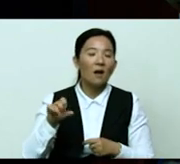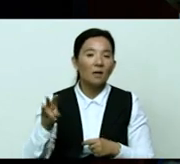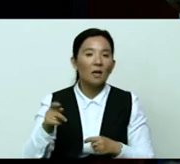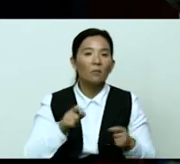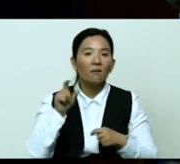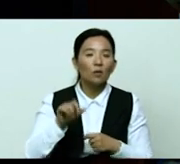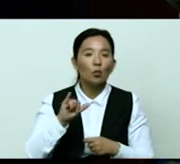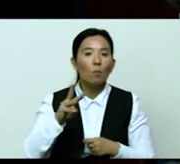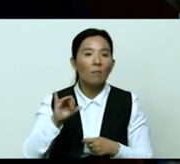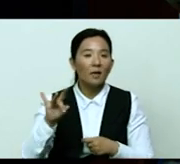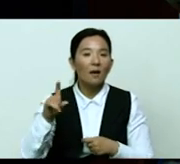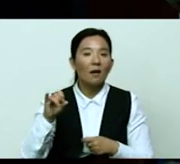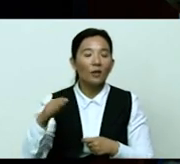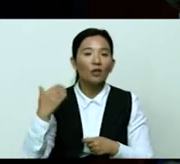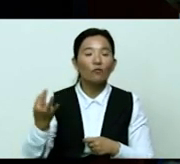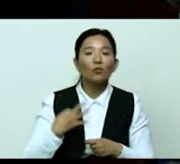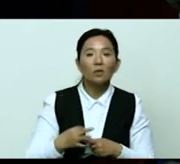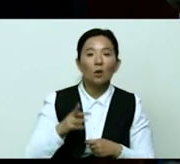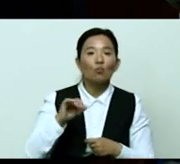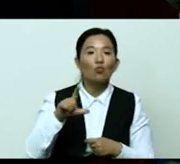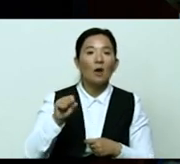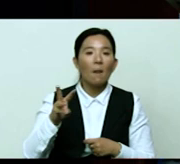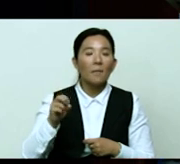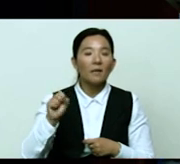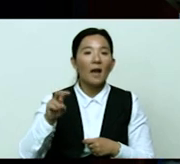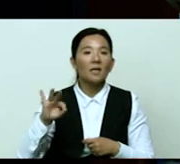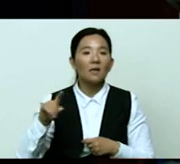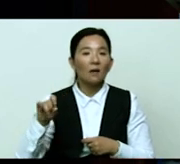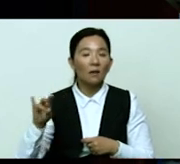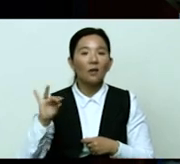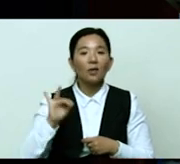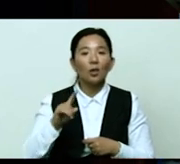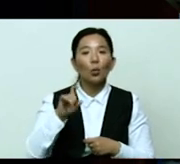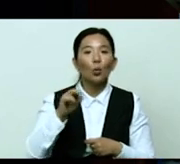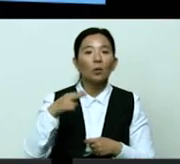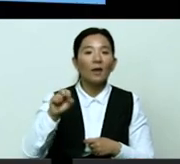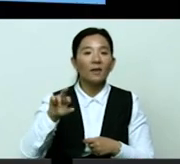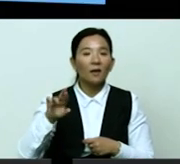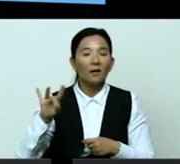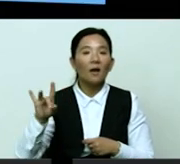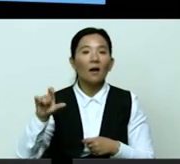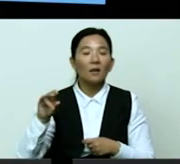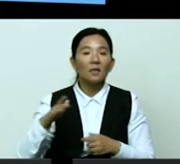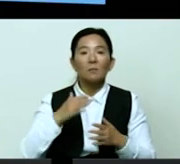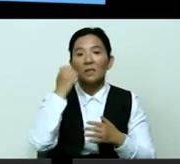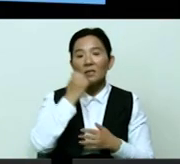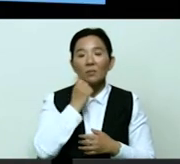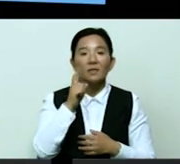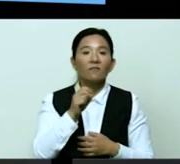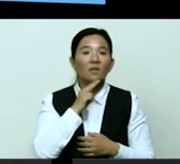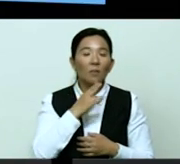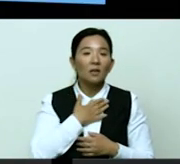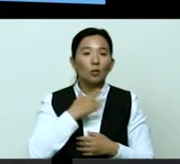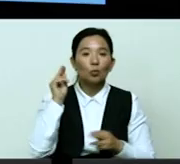правление Умархана, его сына Мухаммада Алихана и Худаярхана. Спасибо за внимание.